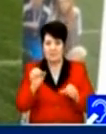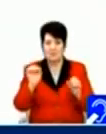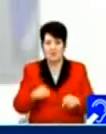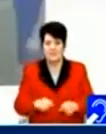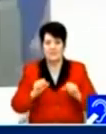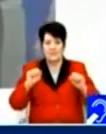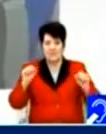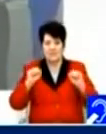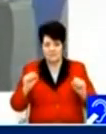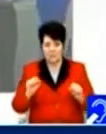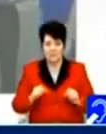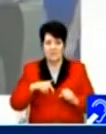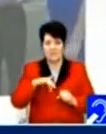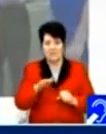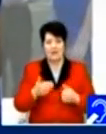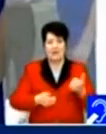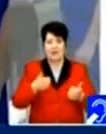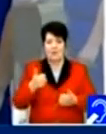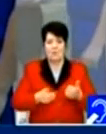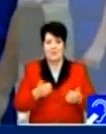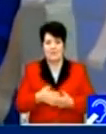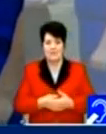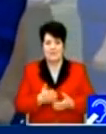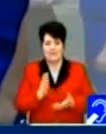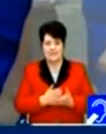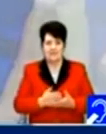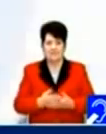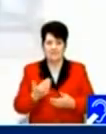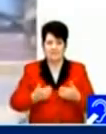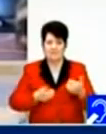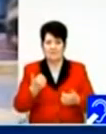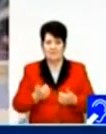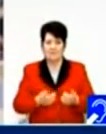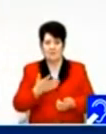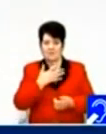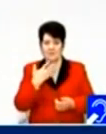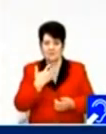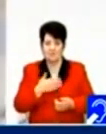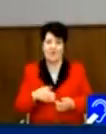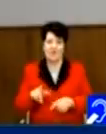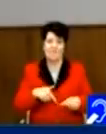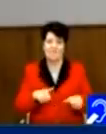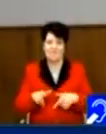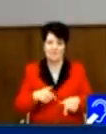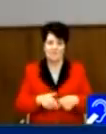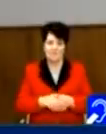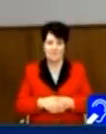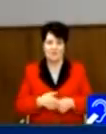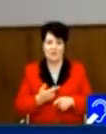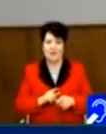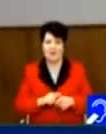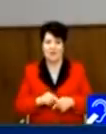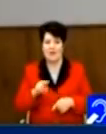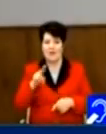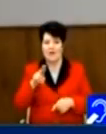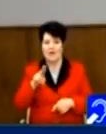facă sport și chiar să meargă la competiții. Avem necesitate de mijloc de transport, sigur, de 8 locuri. Golbal, fotbal, care acum sunt probe paralimpice